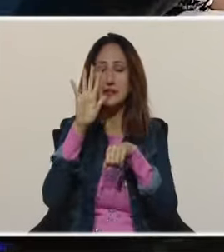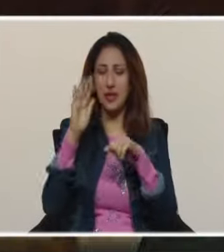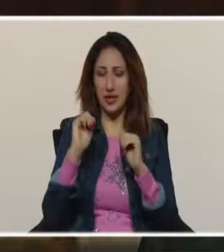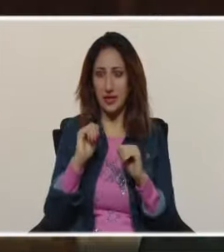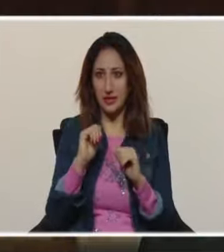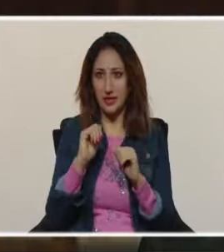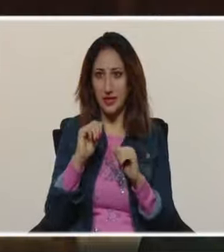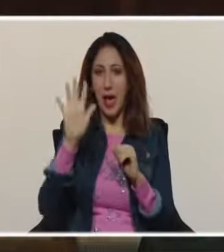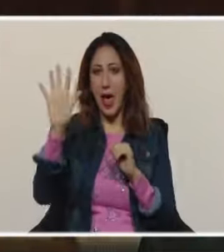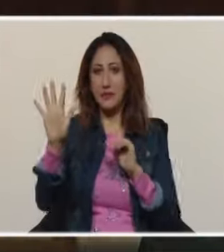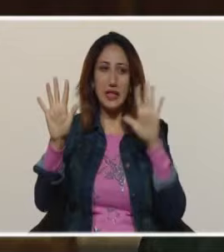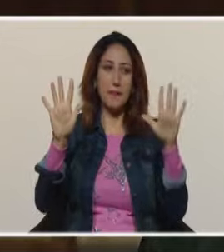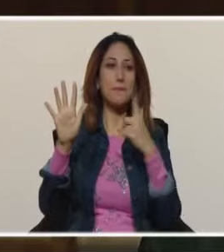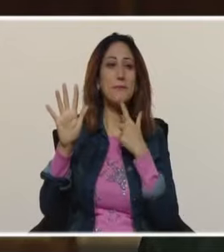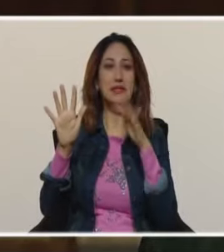دقائق وانتوا خمس دقائق؟